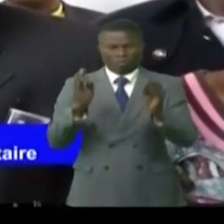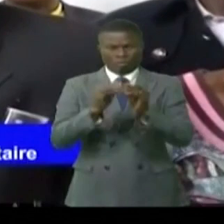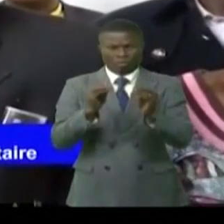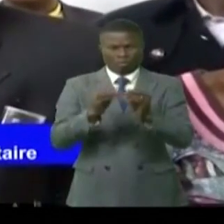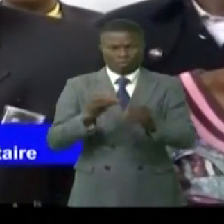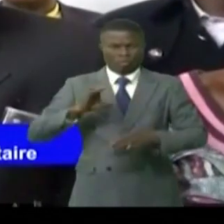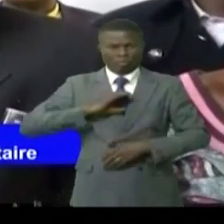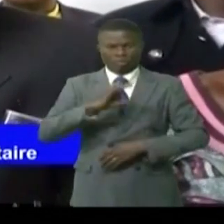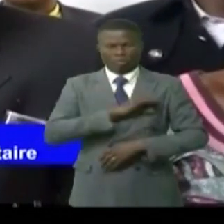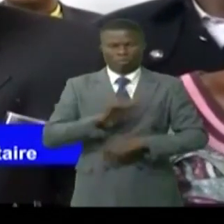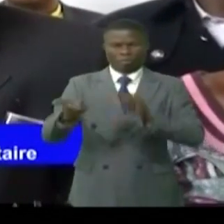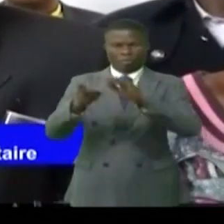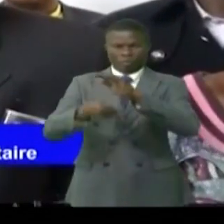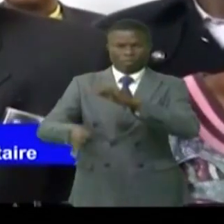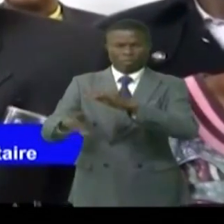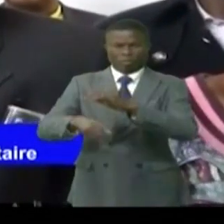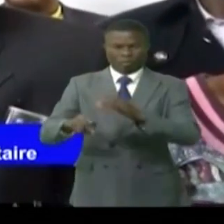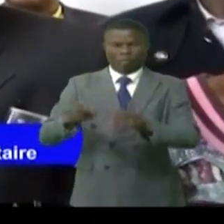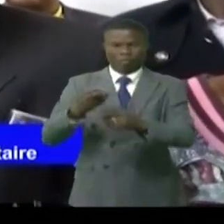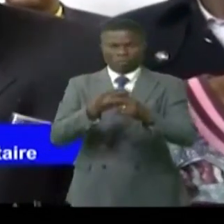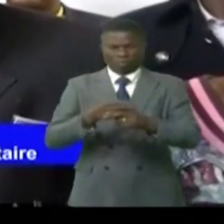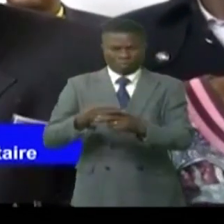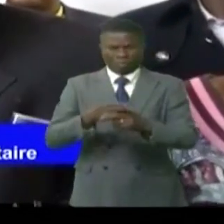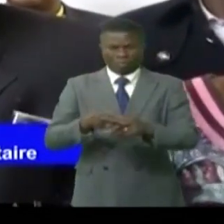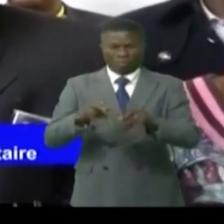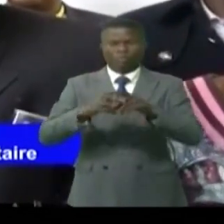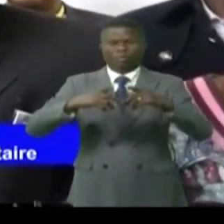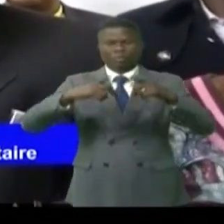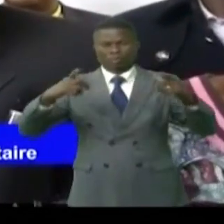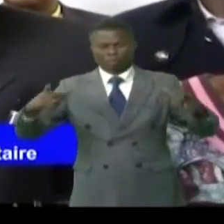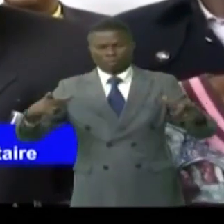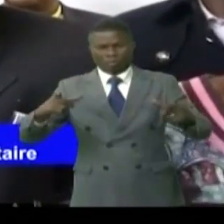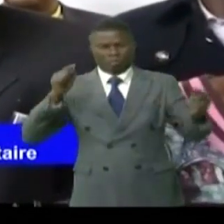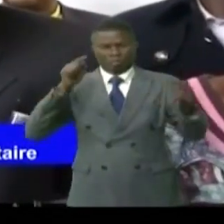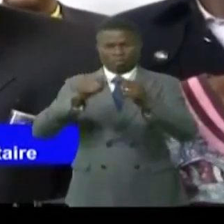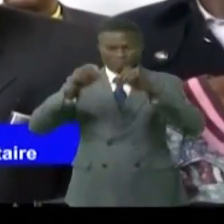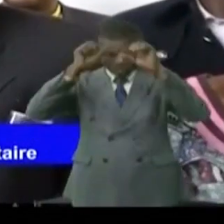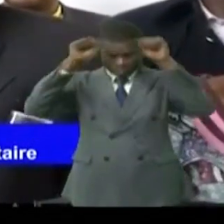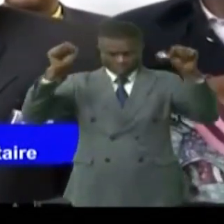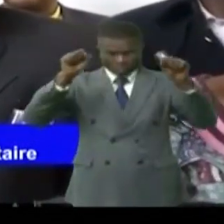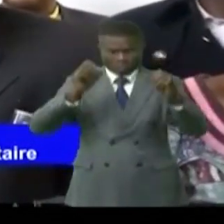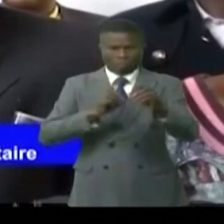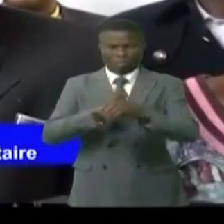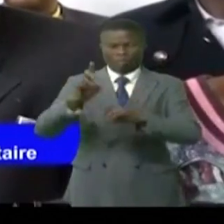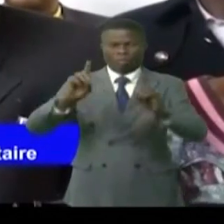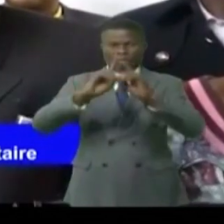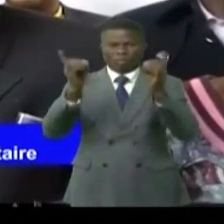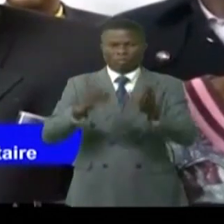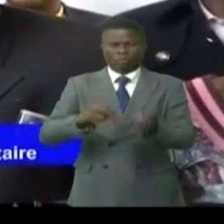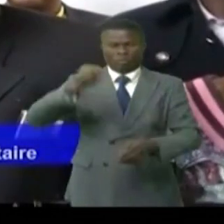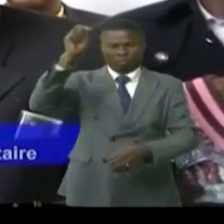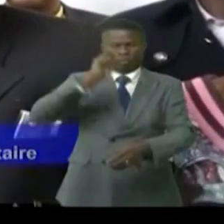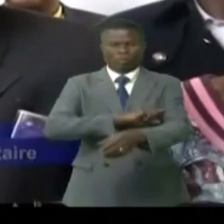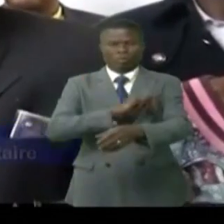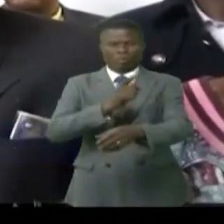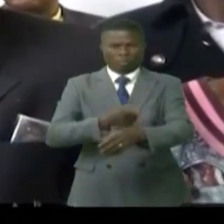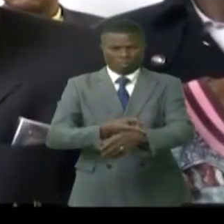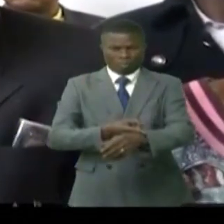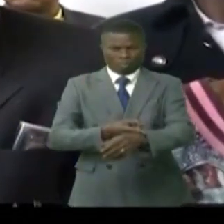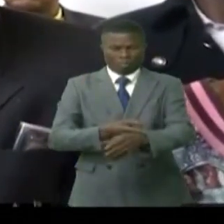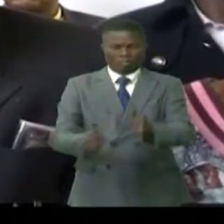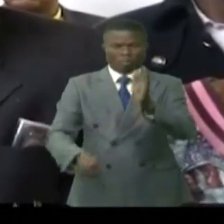du comité provincial de sécurité élargi au président et délégué des communautés du Nord Kivu de